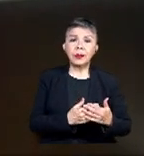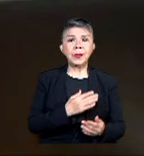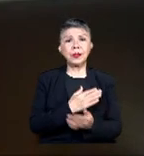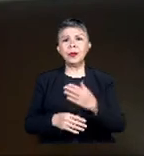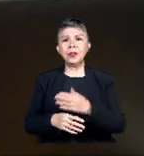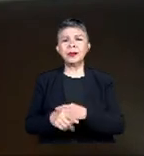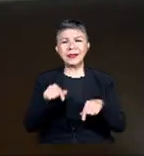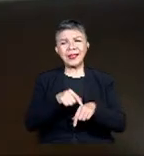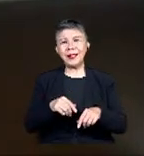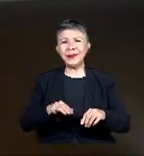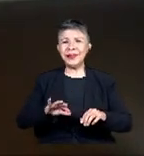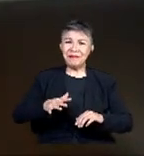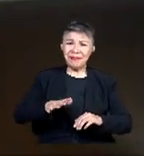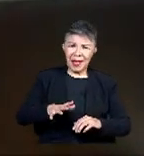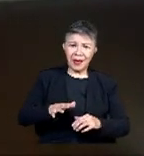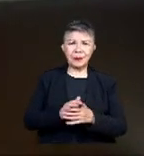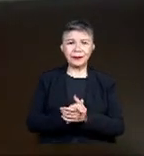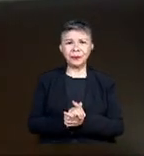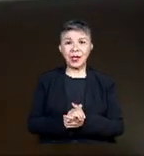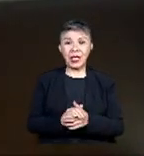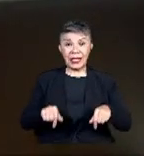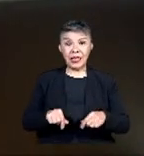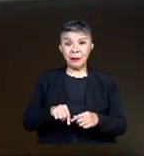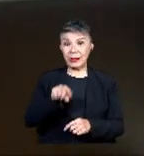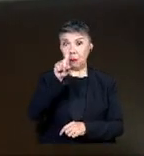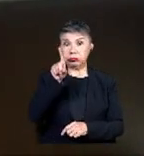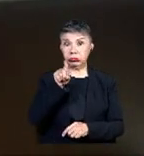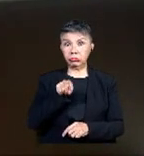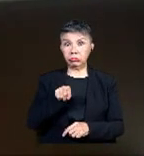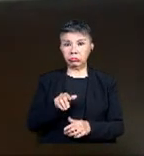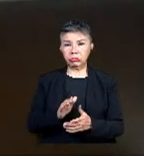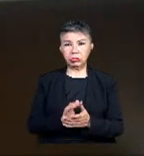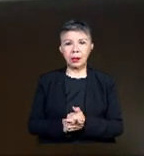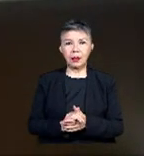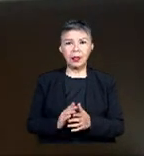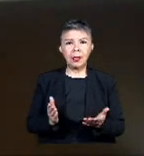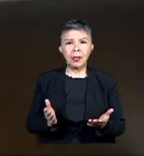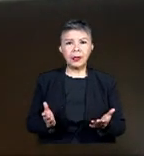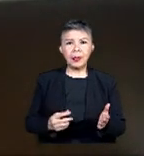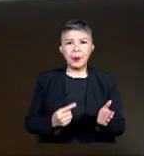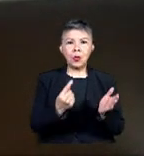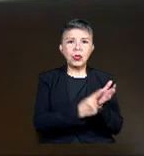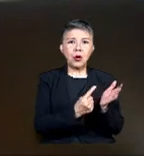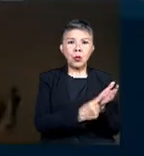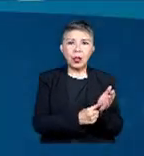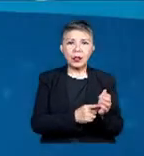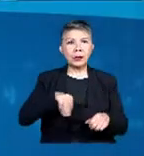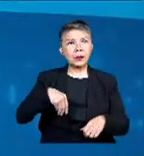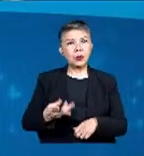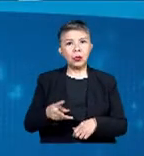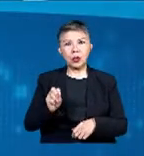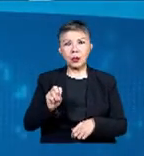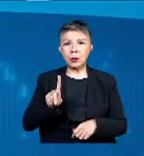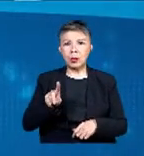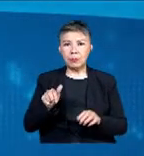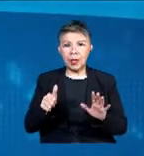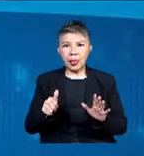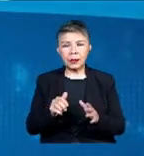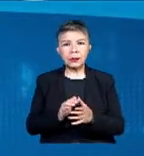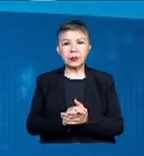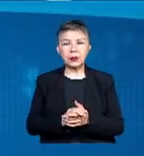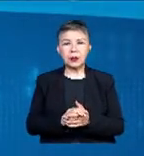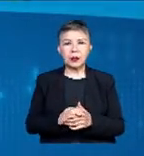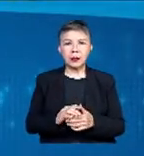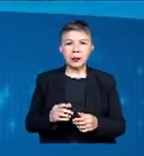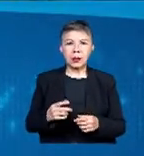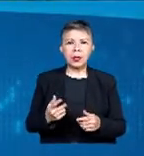Jadi sebenarnya ini memang tantangan kita sih, bahwa undang-undang yang berlaku tahun 2016 dan kita